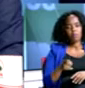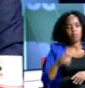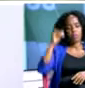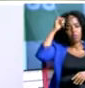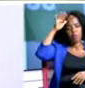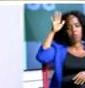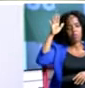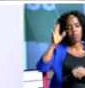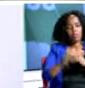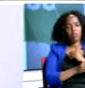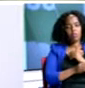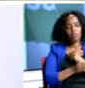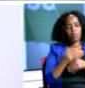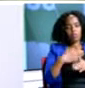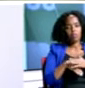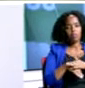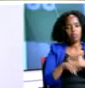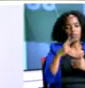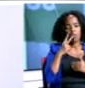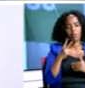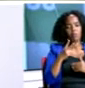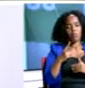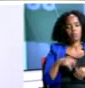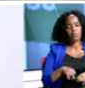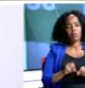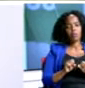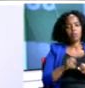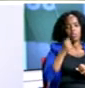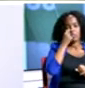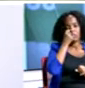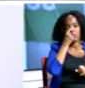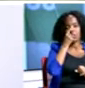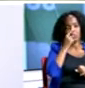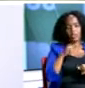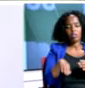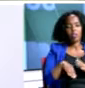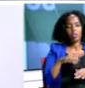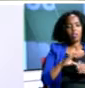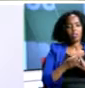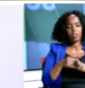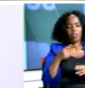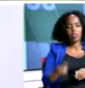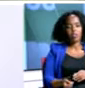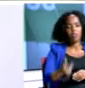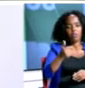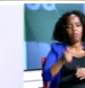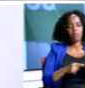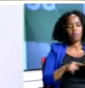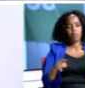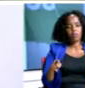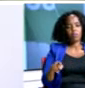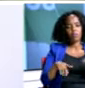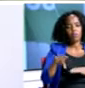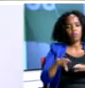namonni bayen bike senani lalama turan shakke daddas alert kan jennetu dafani ufipsu walqabate goda